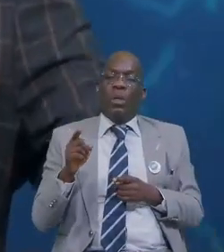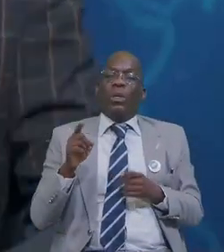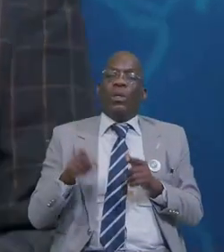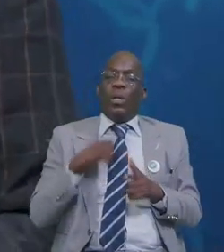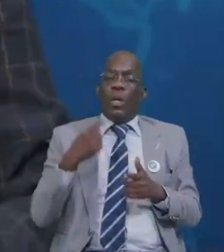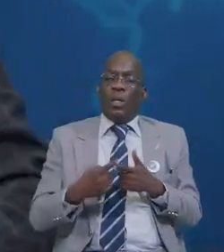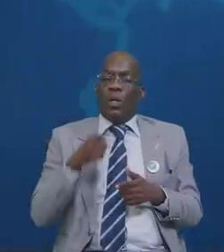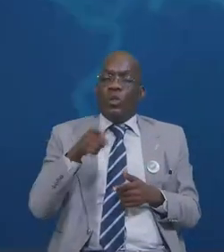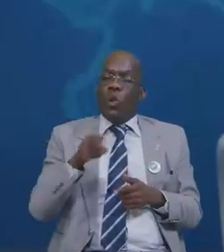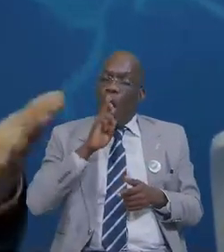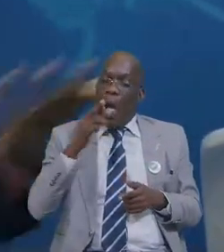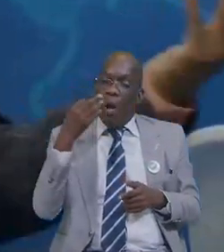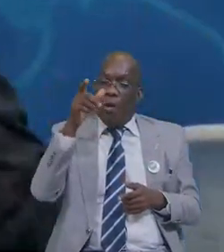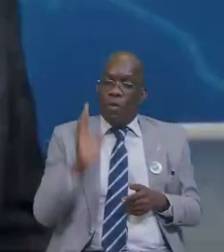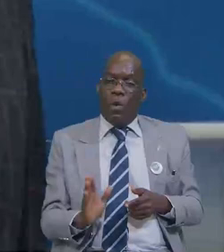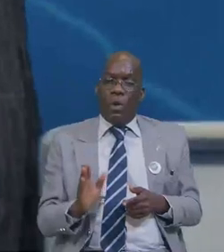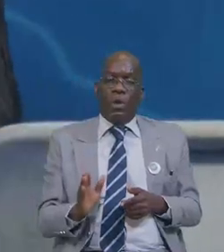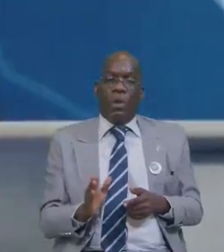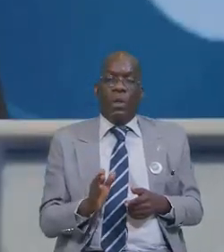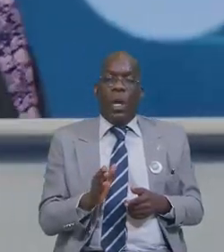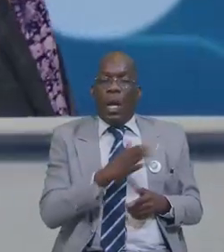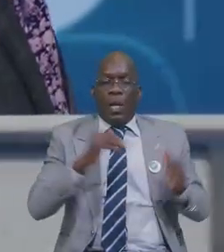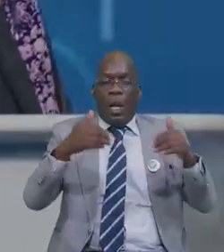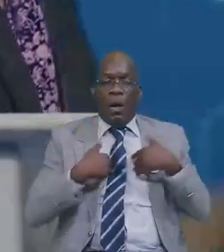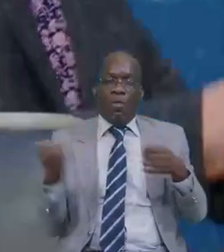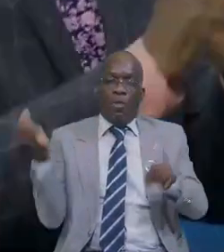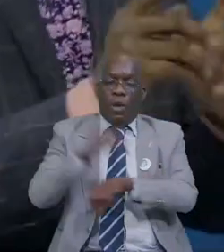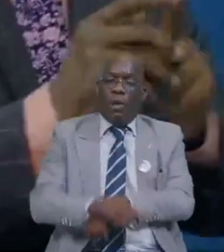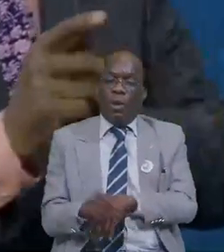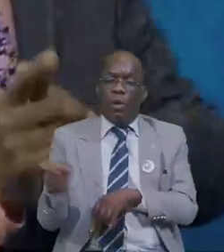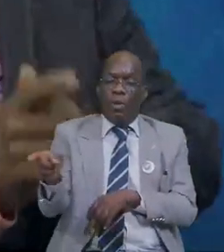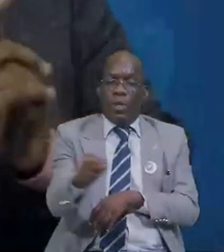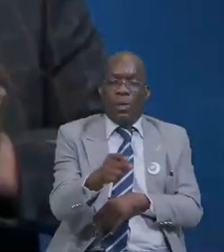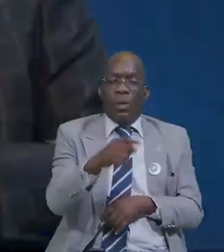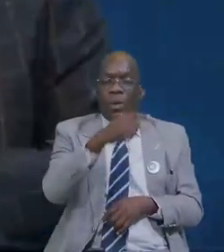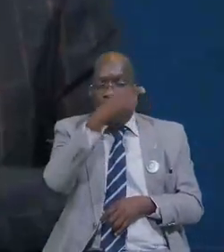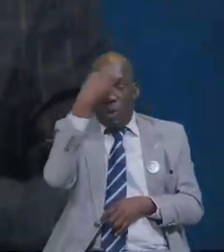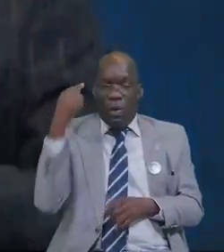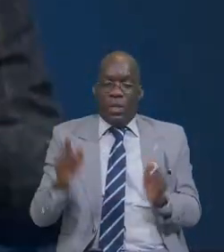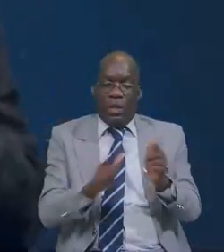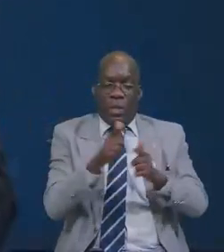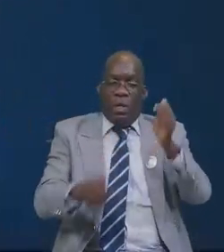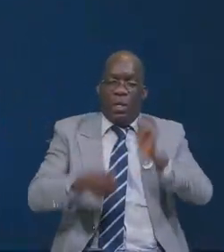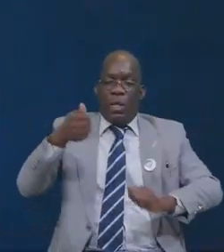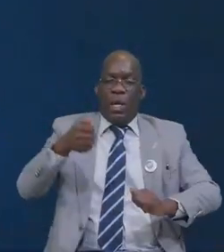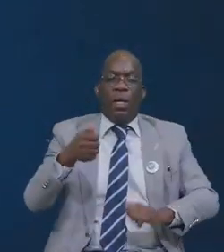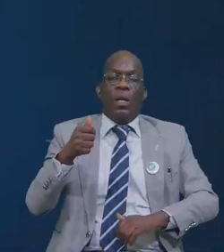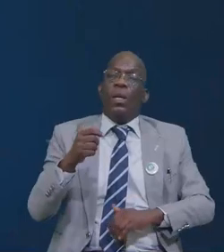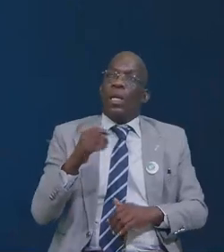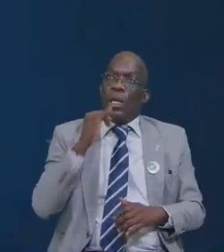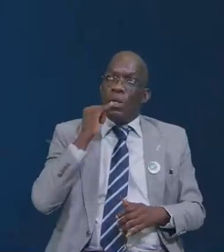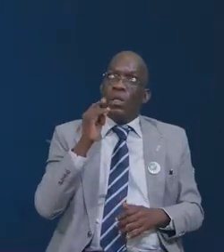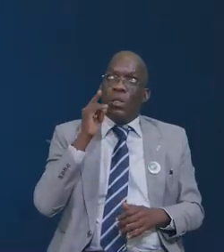Alors, vous êtes de Dieu, petits enfants, et vous les avez vaincus. Parce que celui qui est en